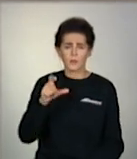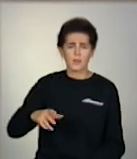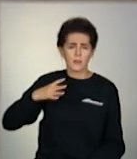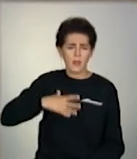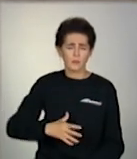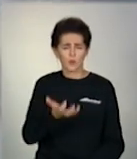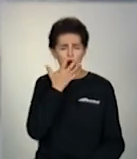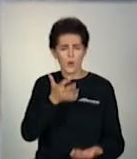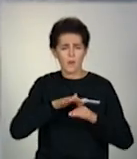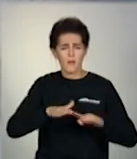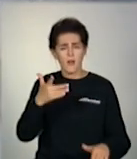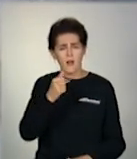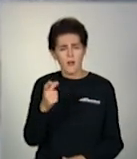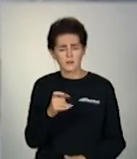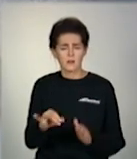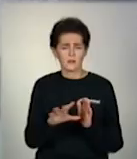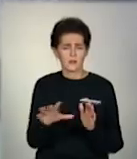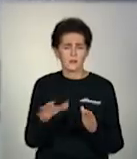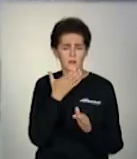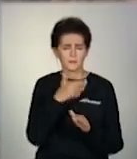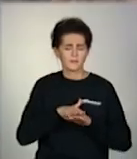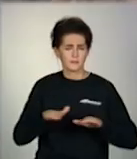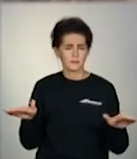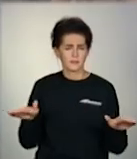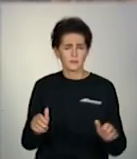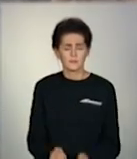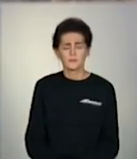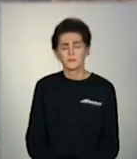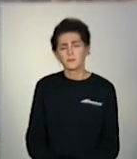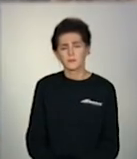грітися газом та обігрівачами. Надія Торопенко, Наталія Шарай, телеканал «Донбас».